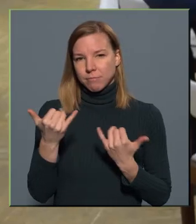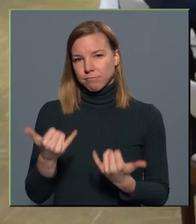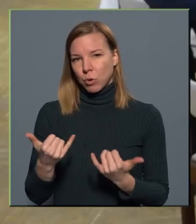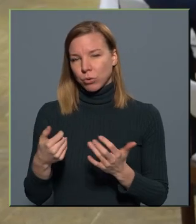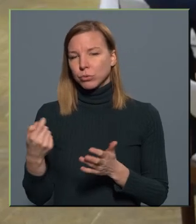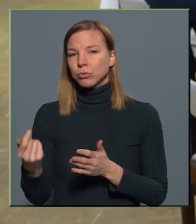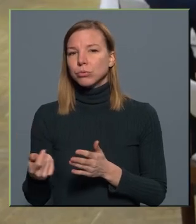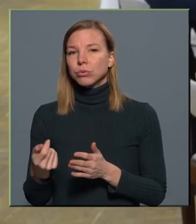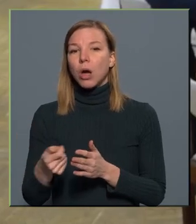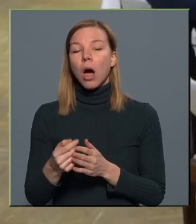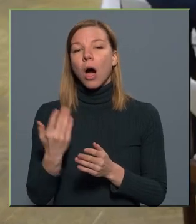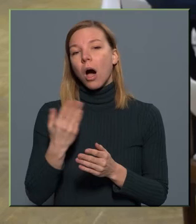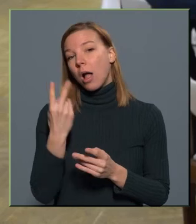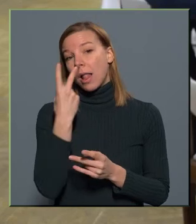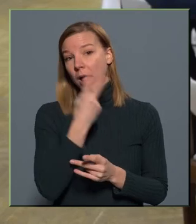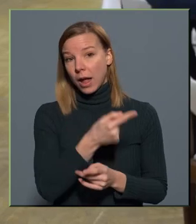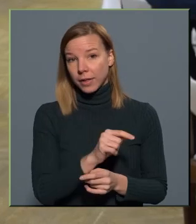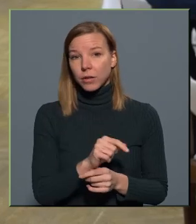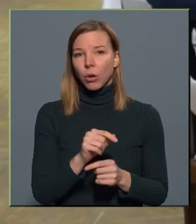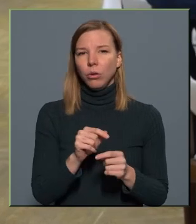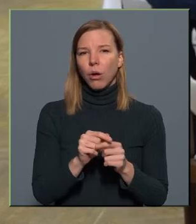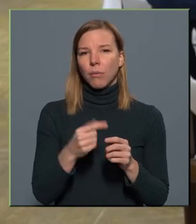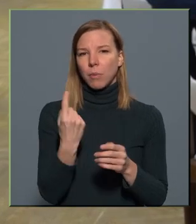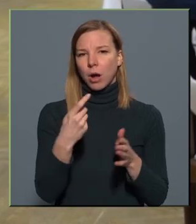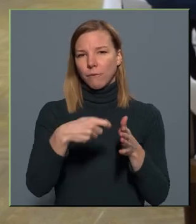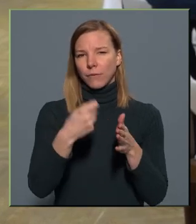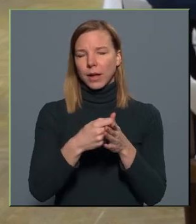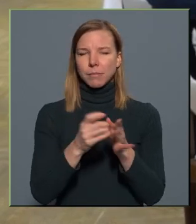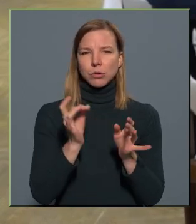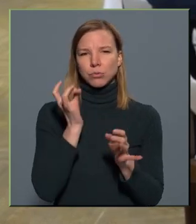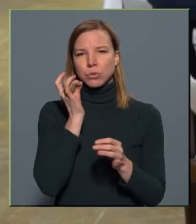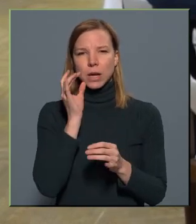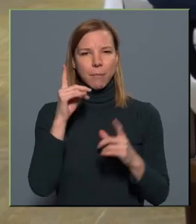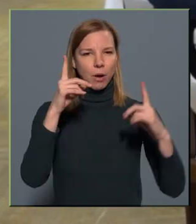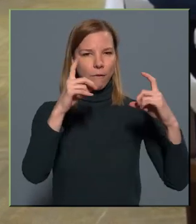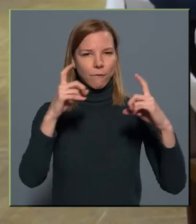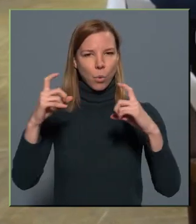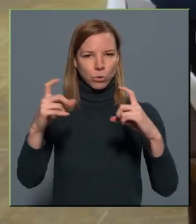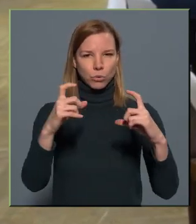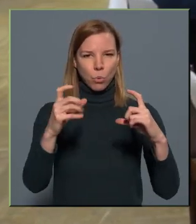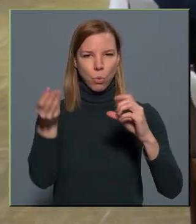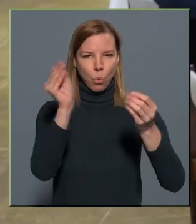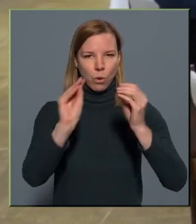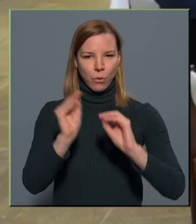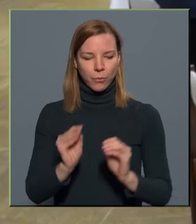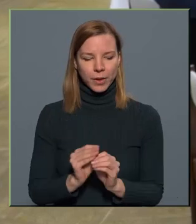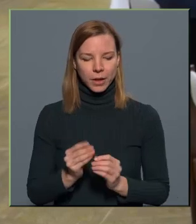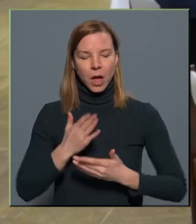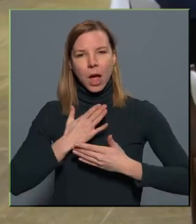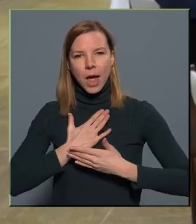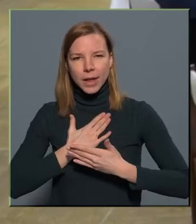is, ha megnézték, akkor eléggé fotografikus kompozíciók. A kontrasztos hatást nagyon szeretem, 16-9-ben jól